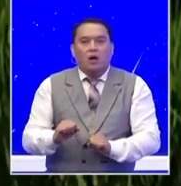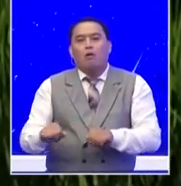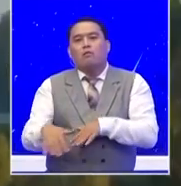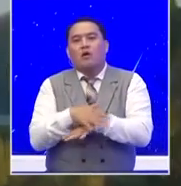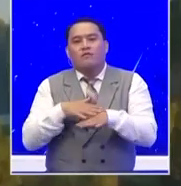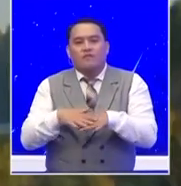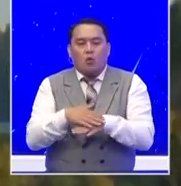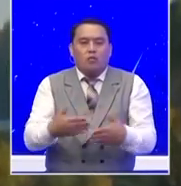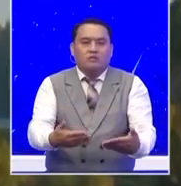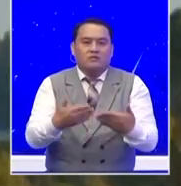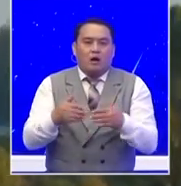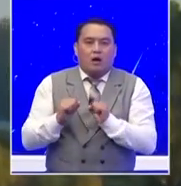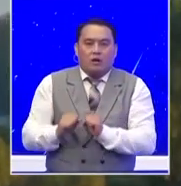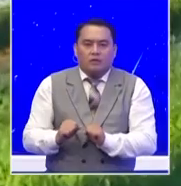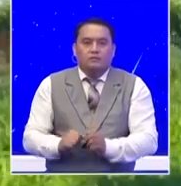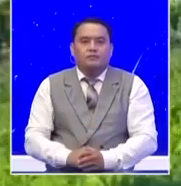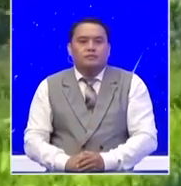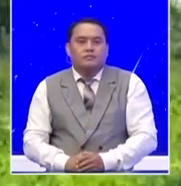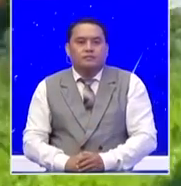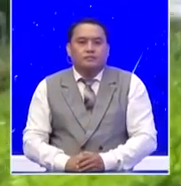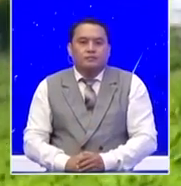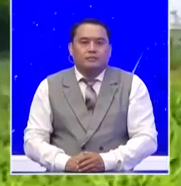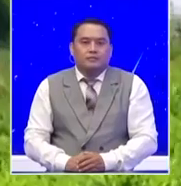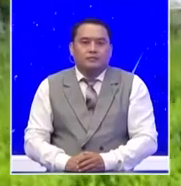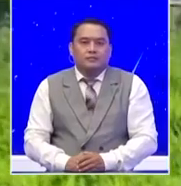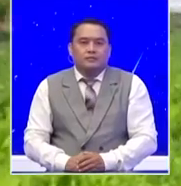проводят фумигацию парков и других зеленых зон.